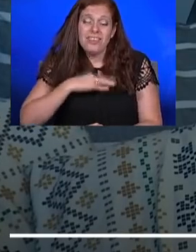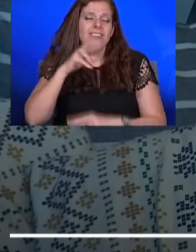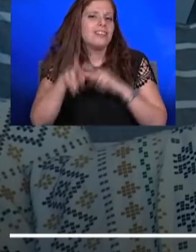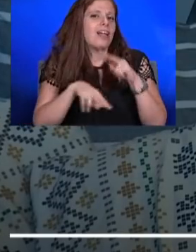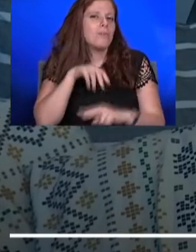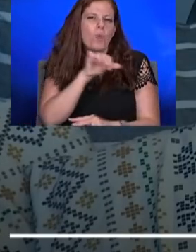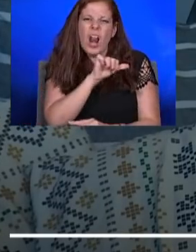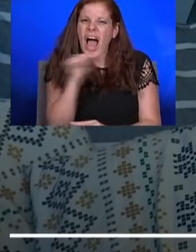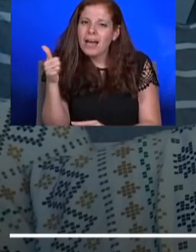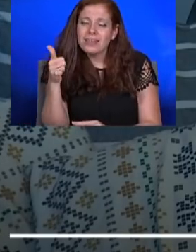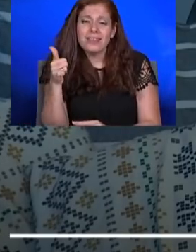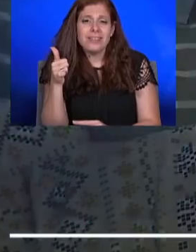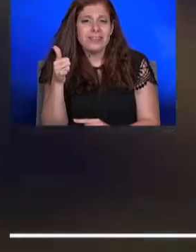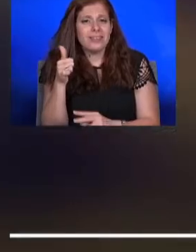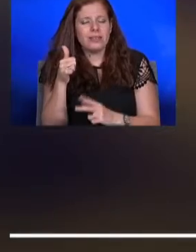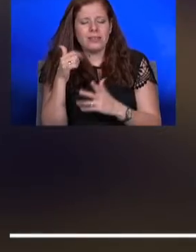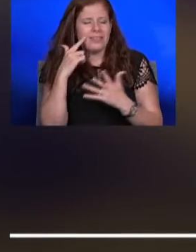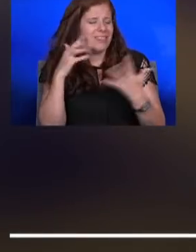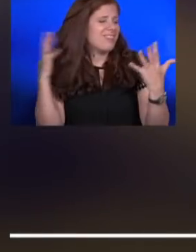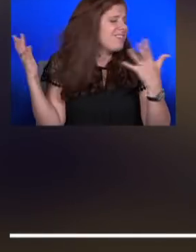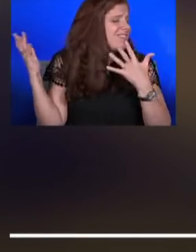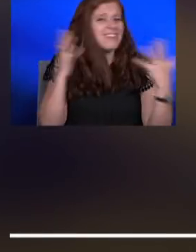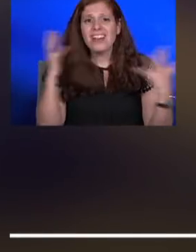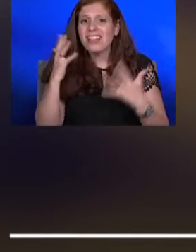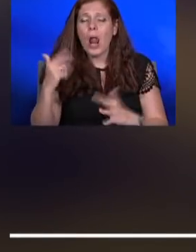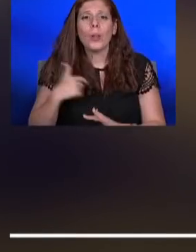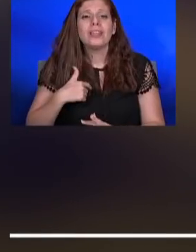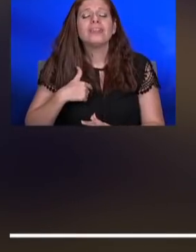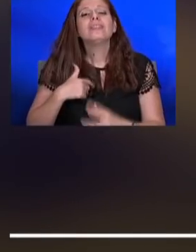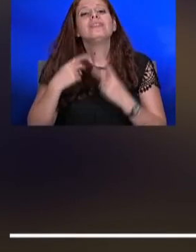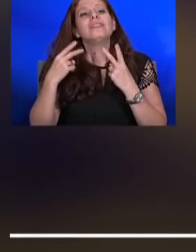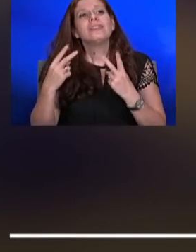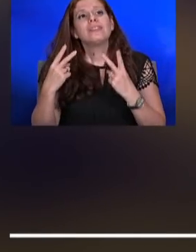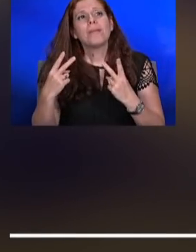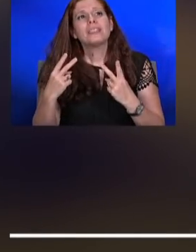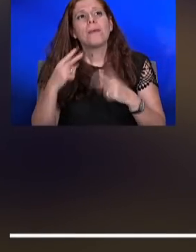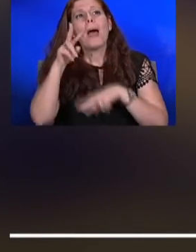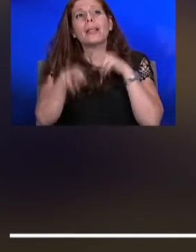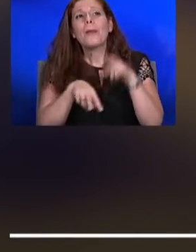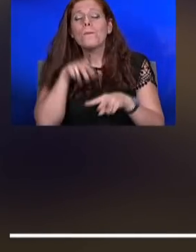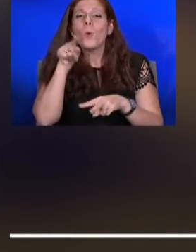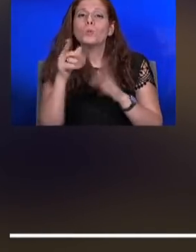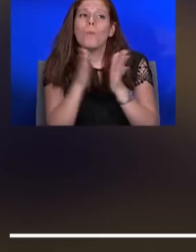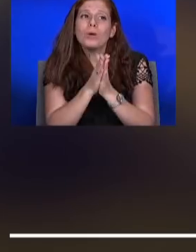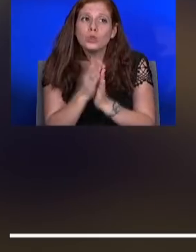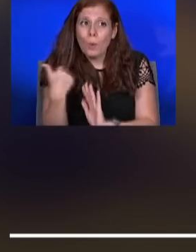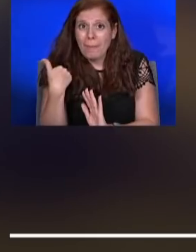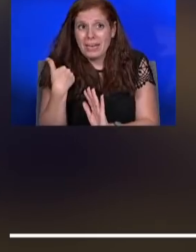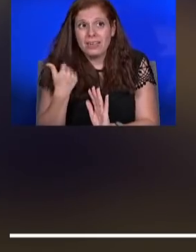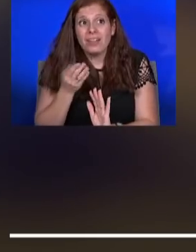הכי טלטל אותי, זה בעצם היה טיפול שבו התבקשתי, בעצם הופניתי על ידי דמות